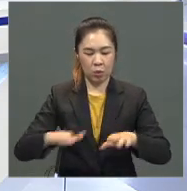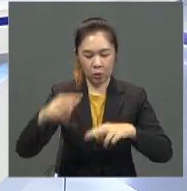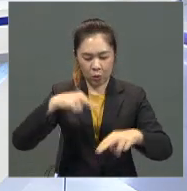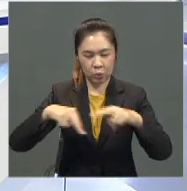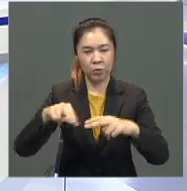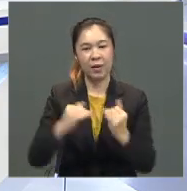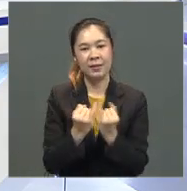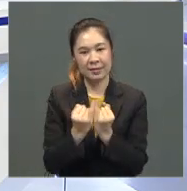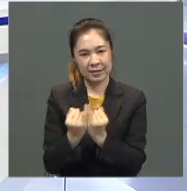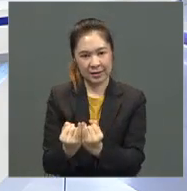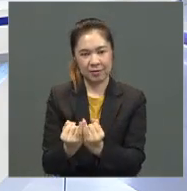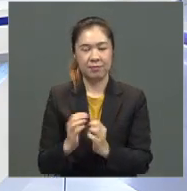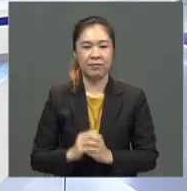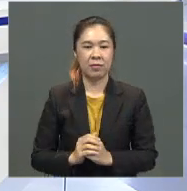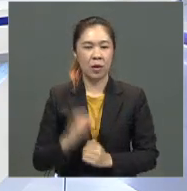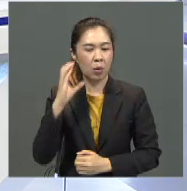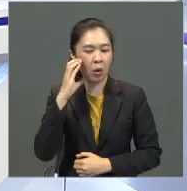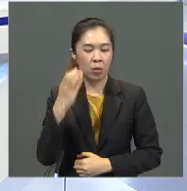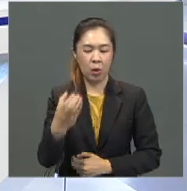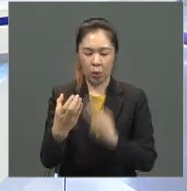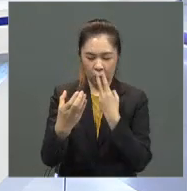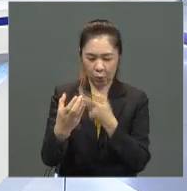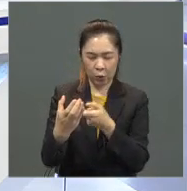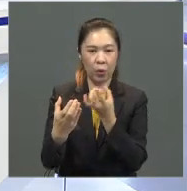เสียทุกอย่างนะถ้าบ้านก็เสียบ้านมีรถก็เสียบรถนะเสียผู้เสียคนด้วยเสียงงานรอบครัวด้วยที่ทำงานที่สุดนะคะครับๆก็คงต้องนอกจากสติแล้วถ้าเด็กๆเนี่ยผู้ปกครองต้องดูแลอย่างใกล้ชิด2หน้าจอลูกนิดนึงเล่นอะไรดูอะไรอยู่นะครับไม่ใช่ปล่อยปละละเลยกันไปนะ